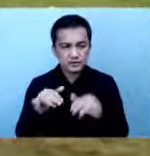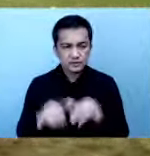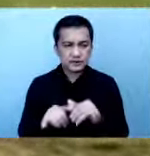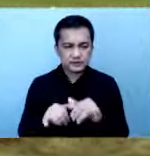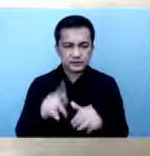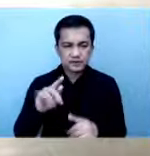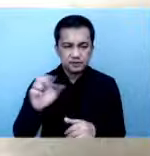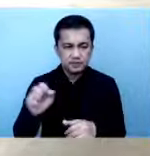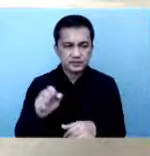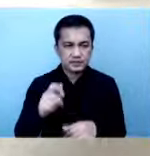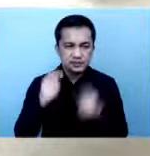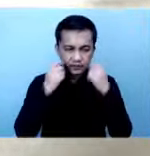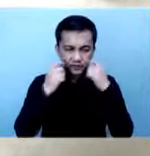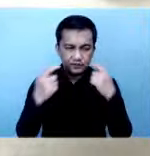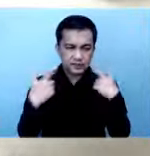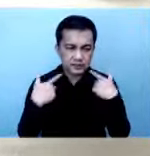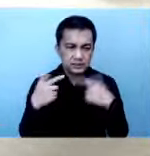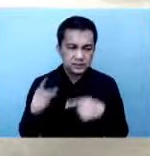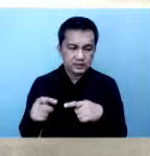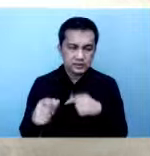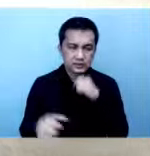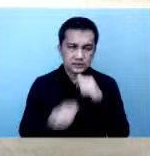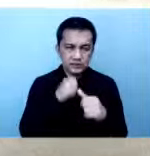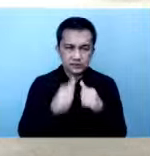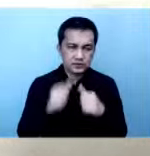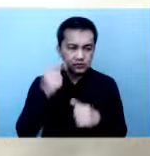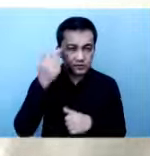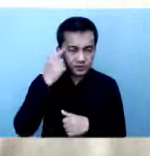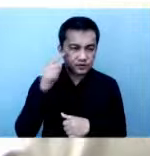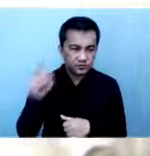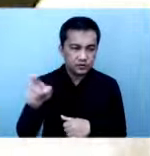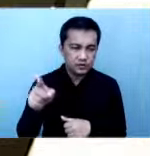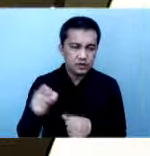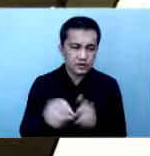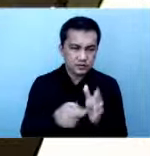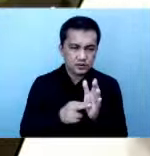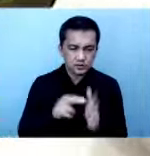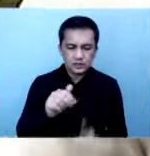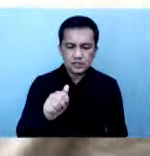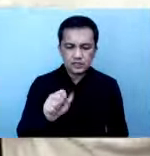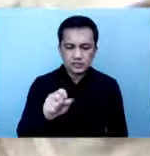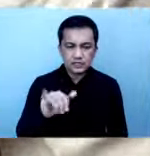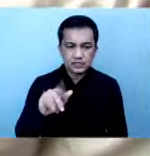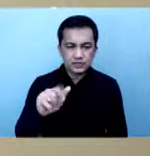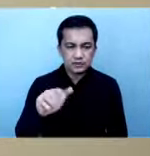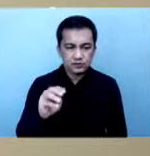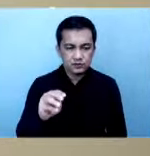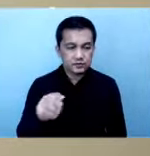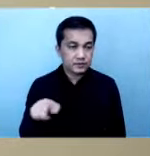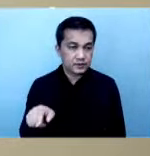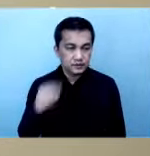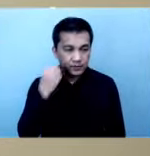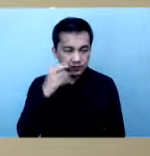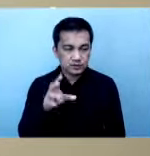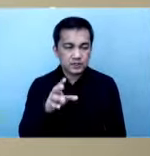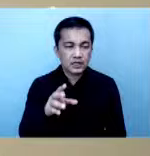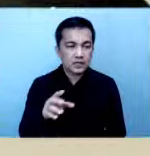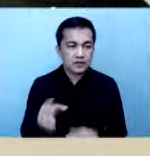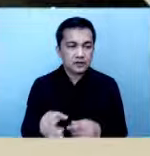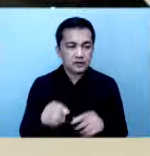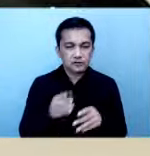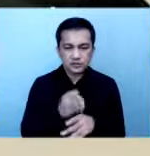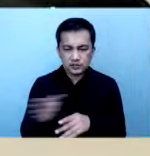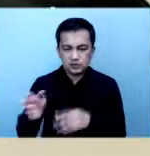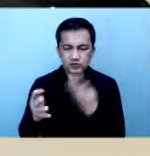sa Timor-Leste, lalo tinanggihan ulit ng gobyerno roon ang hiling niyang asylum. Oras na makauwi na, idediretso agad sa kulungan si